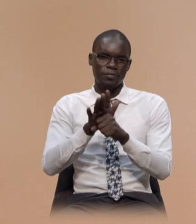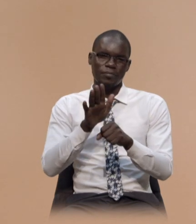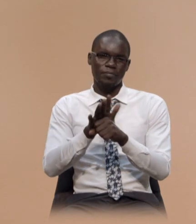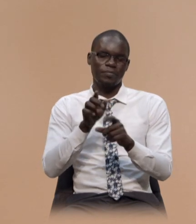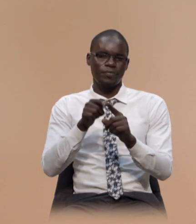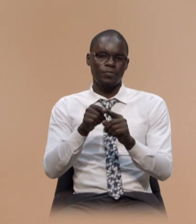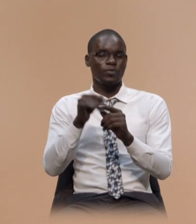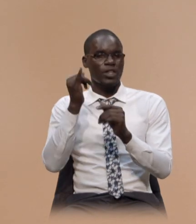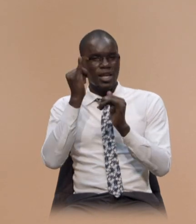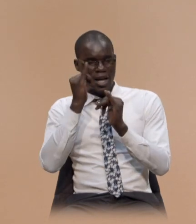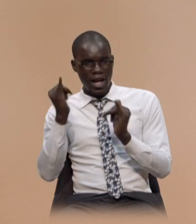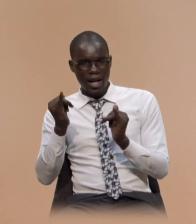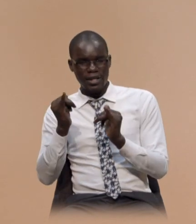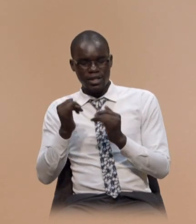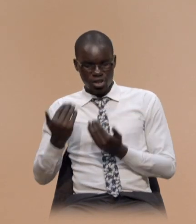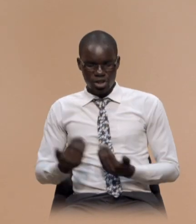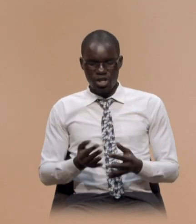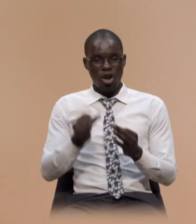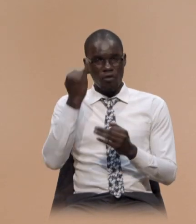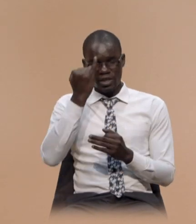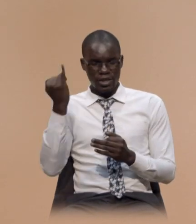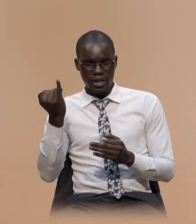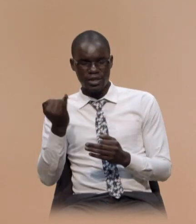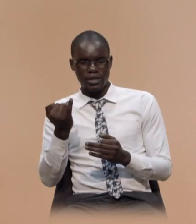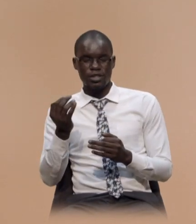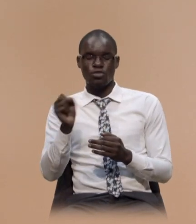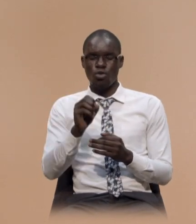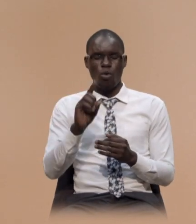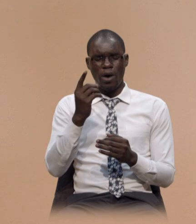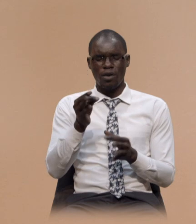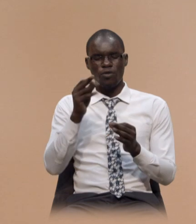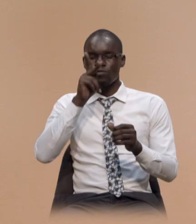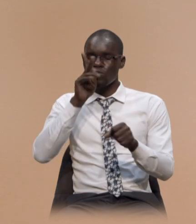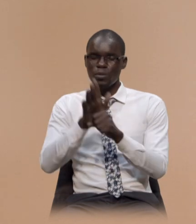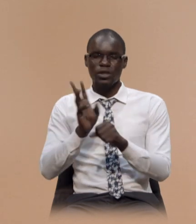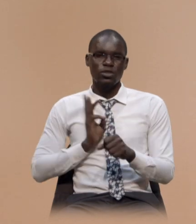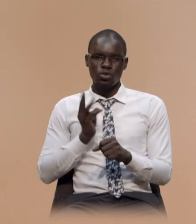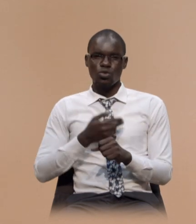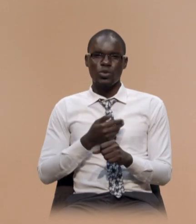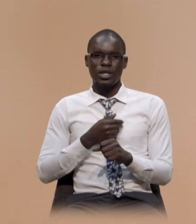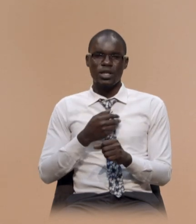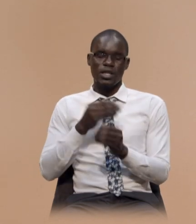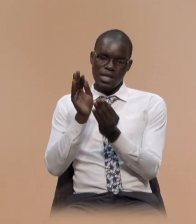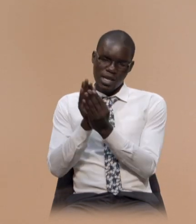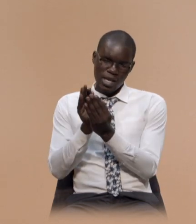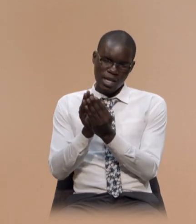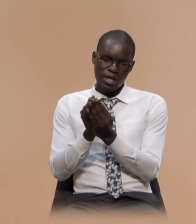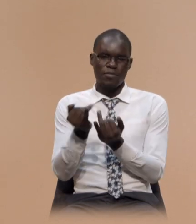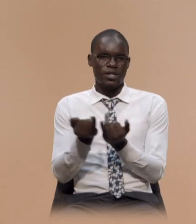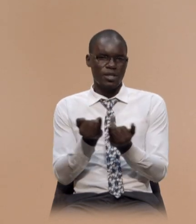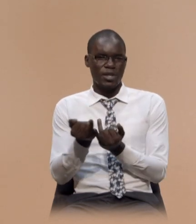Na kati ya ahadi hizo ni kwamba tuitunze sabato, kwa sababu ni ishara kati yetu na